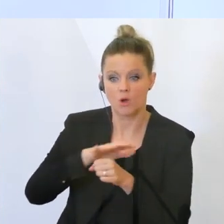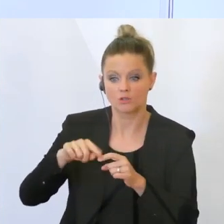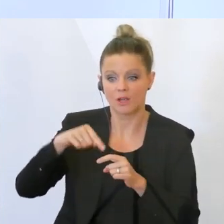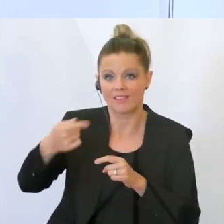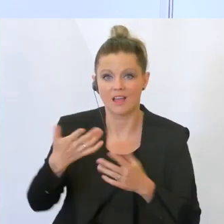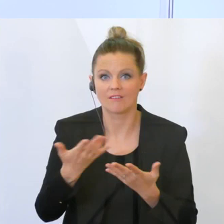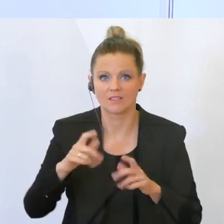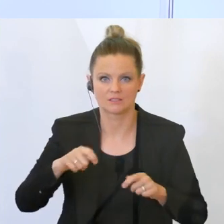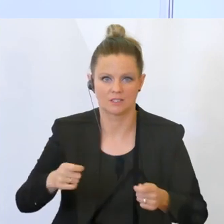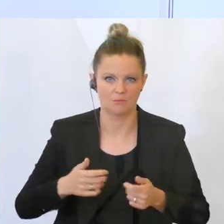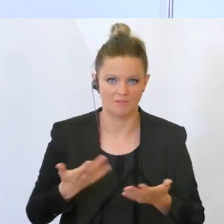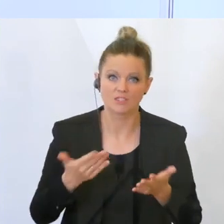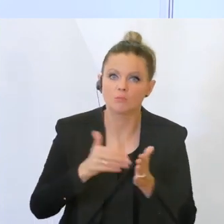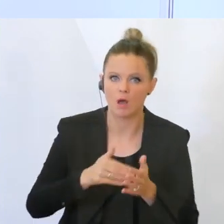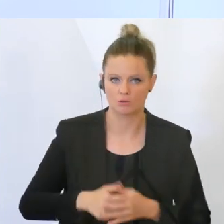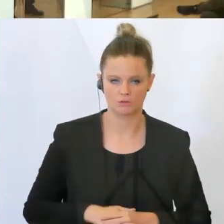geben wird müssen.